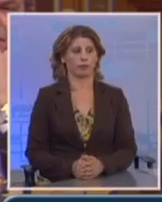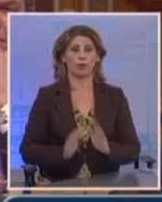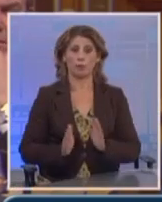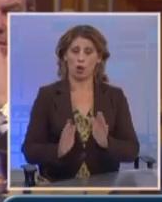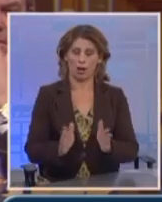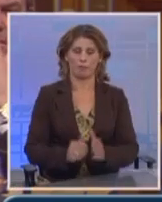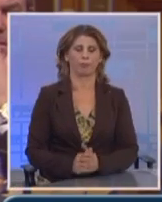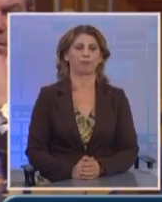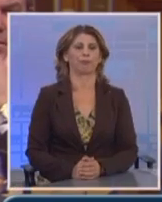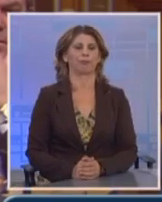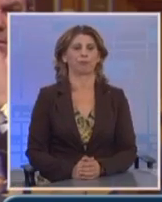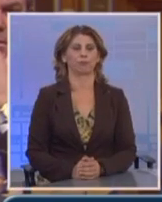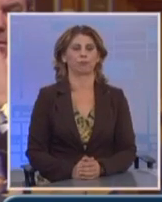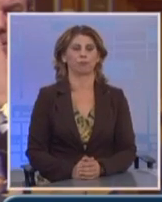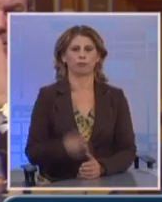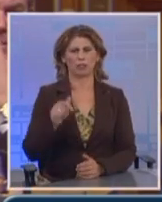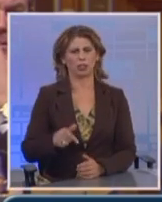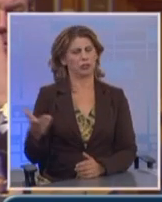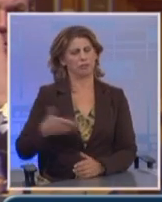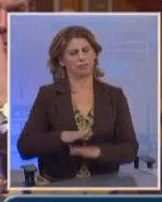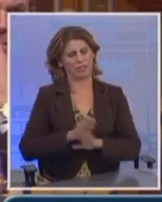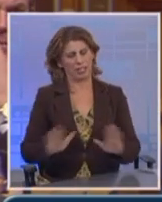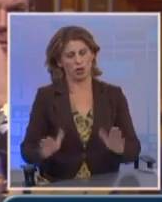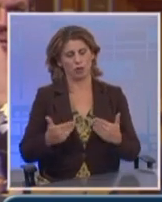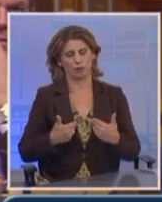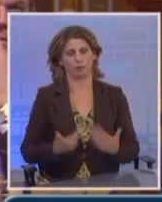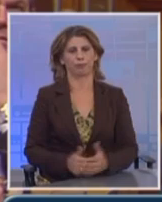Πάμε παρακάτω. Παρακαλώ. Έρχομαι και κλείνω, κύριε Πρόεδρε.